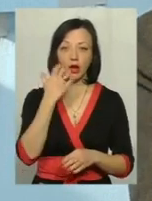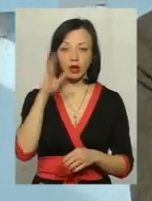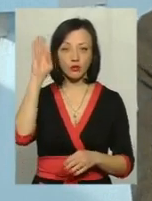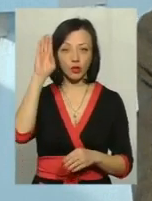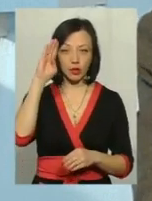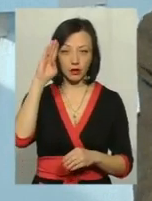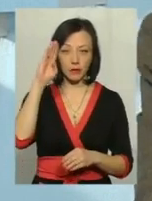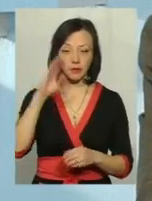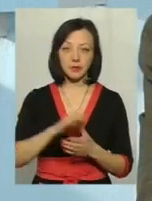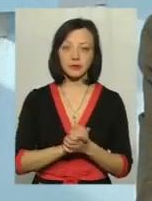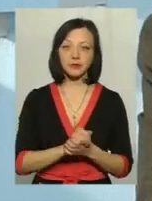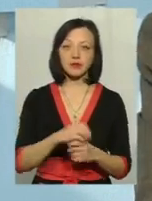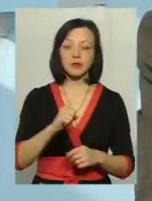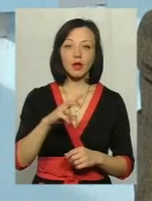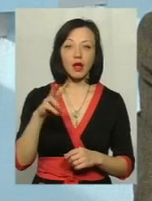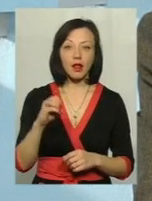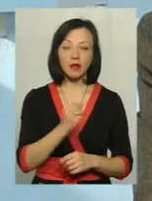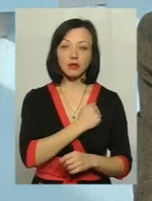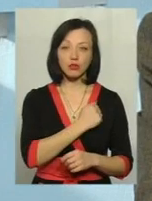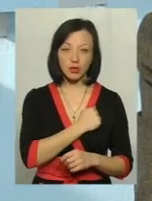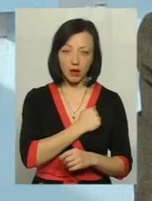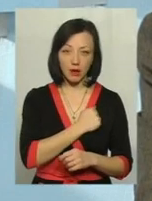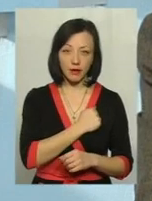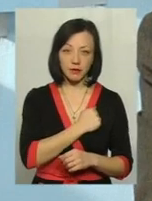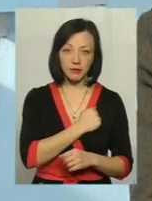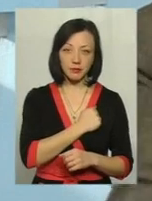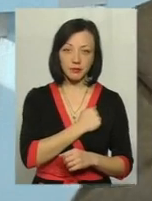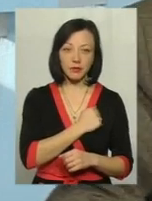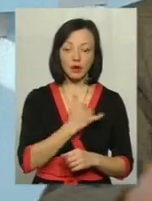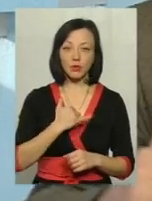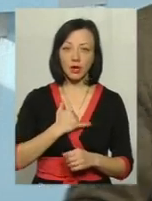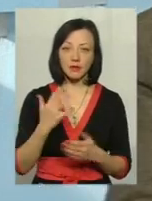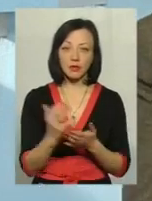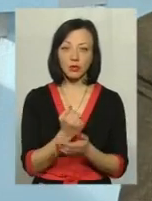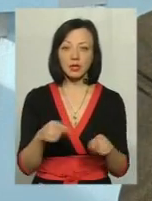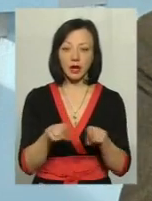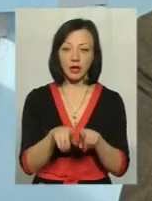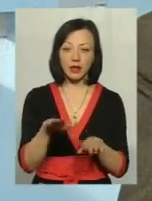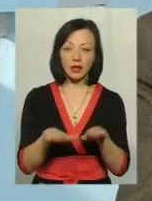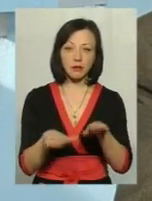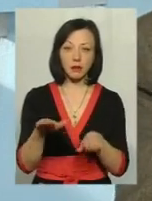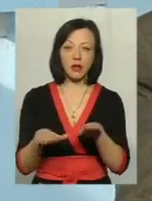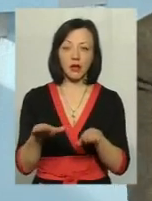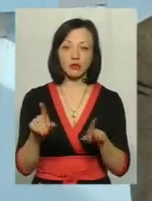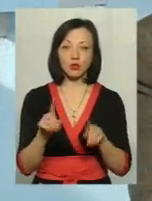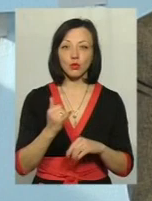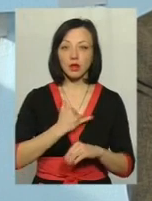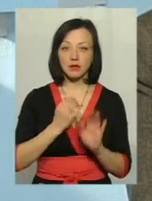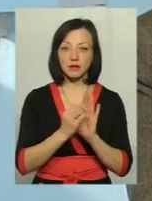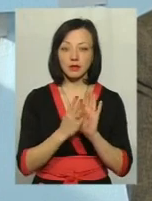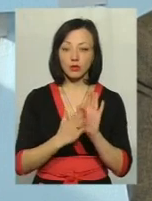води. Але, на жаль, у нас виходить такий якийсь дисбаланс, що у нас